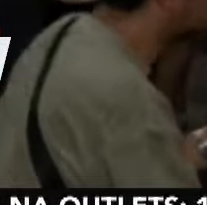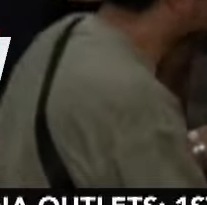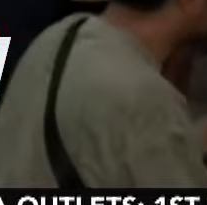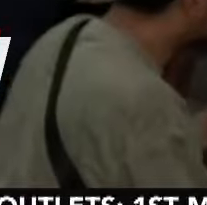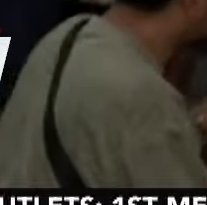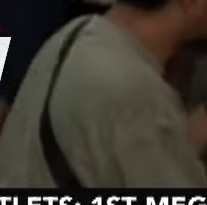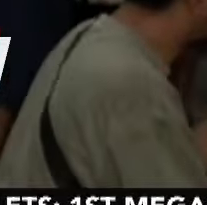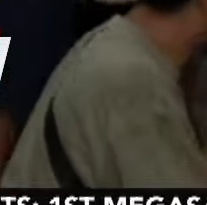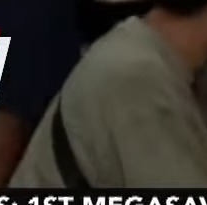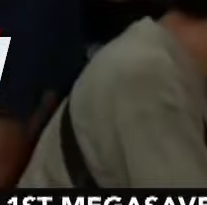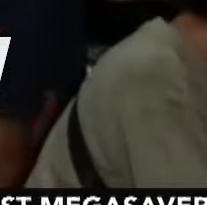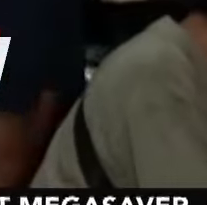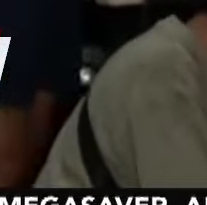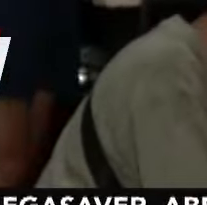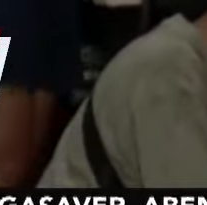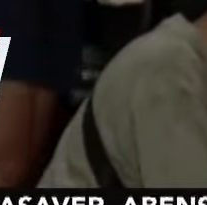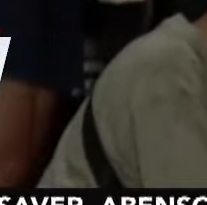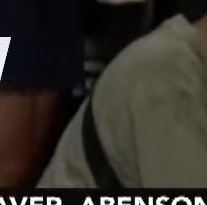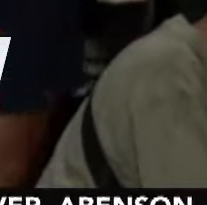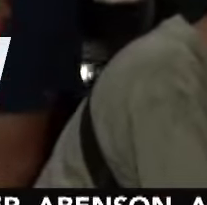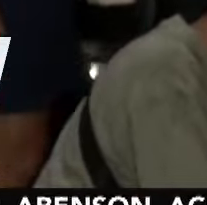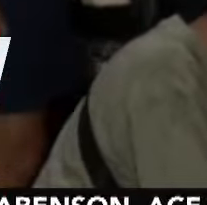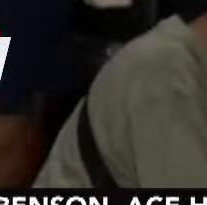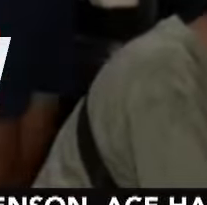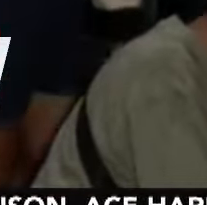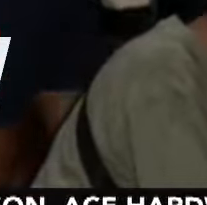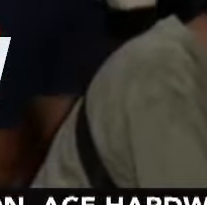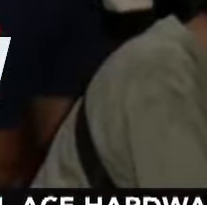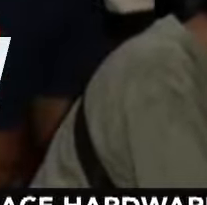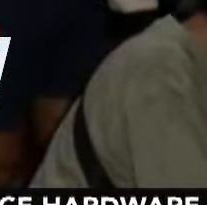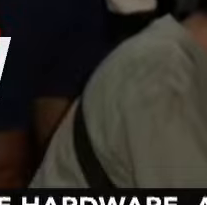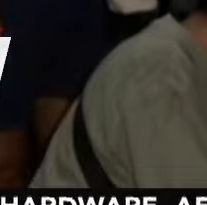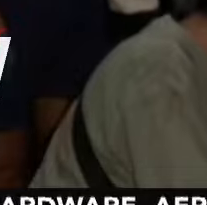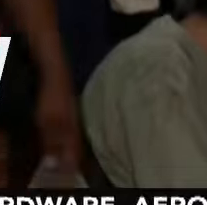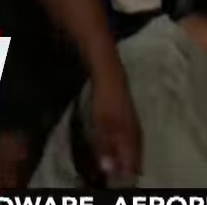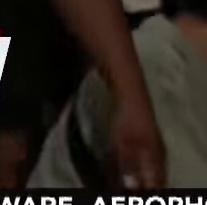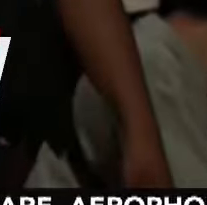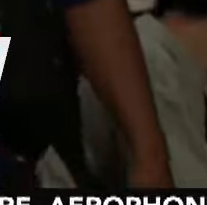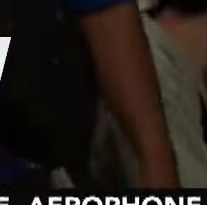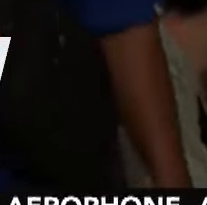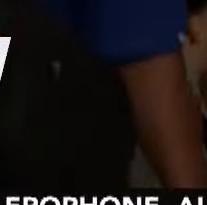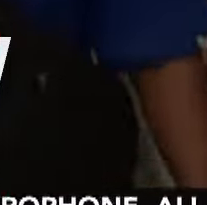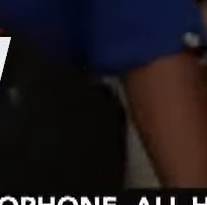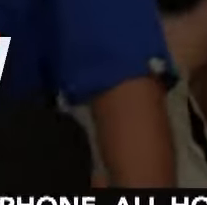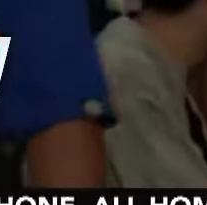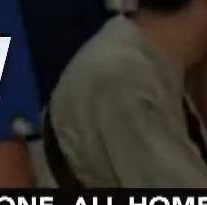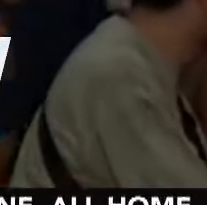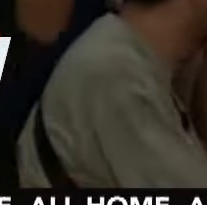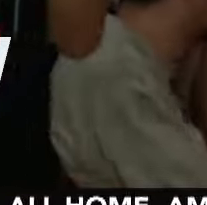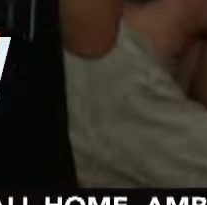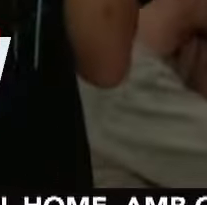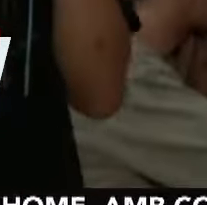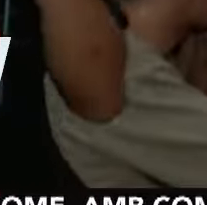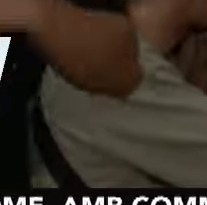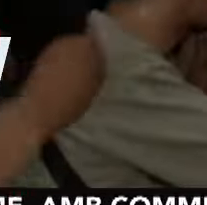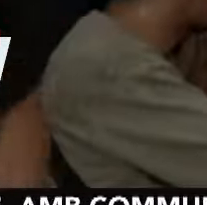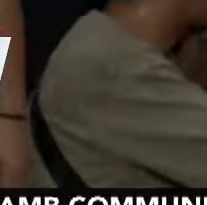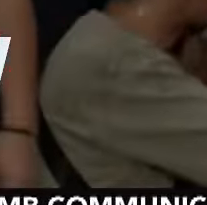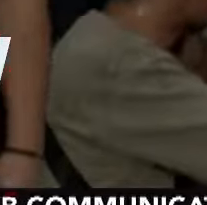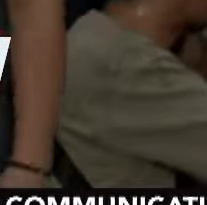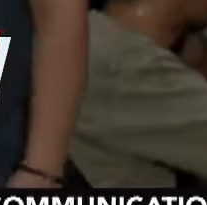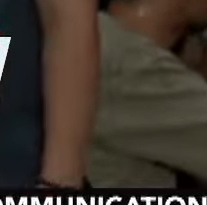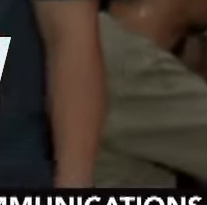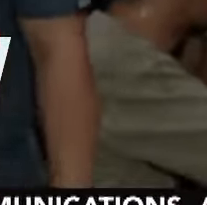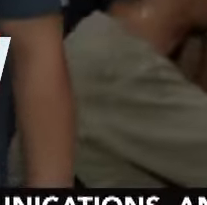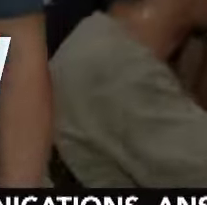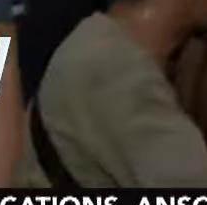Pia Ivan, patuloy ang pagtunton at inventory ng Marikina City Health Office para ma-identify yung mga labi na ilegal na hinukay dito